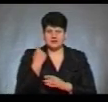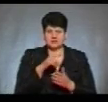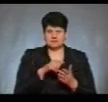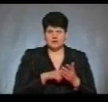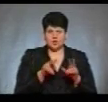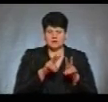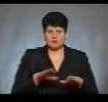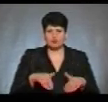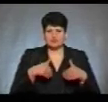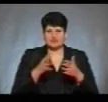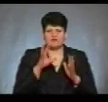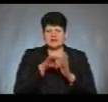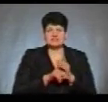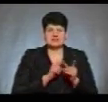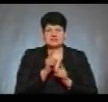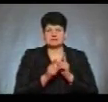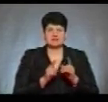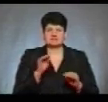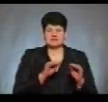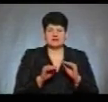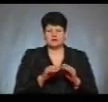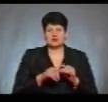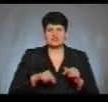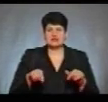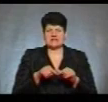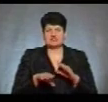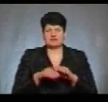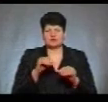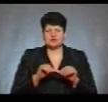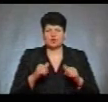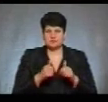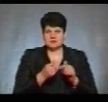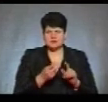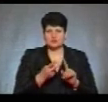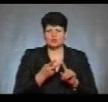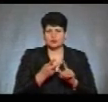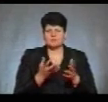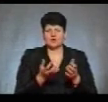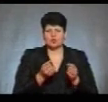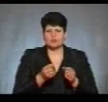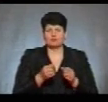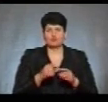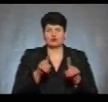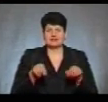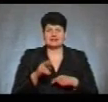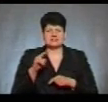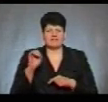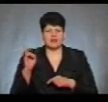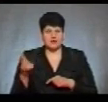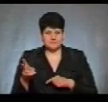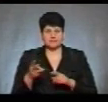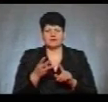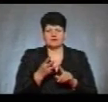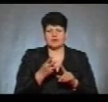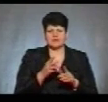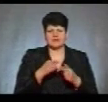розгляд подань щодо внесення змін до складу дільничих виборчих комісій. Друге питання – прийом бюлетенів від ЦВК. І третє – у нас